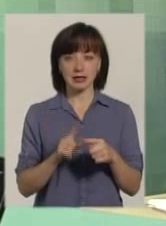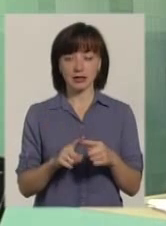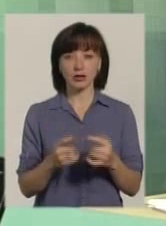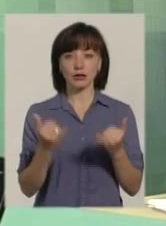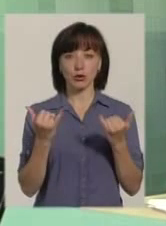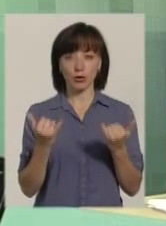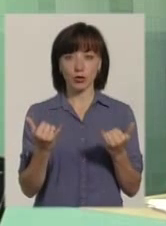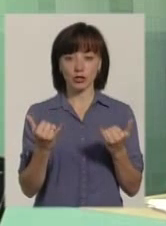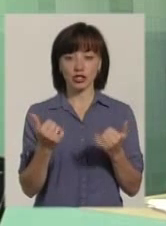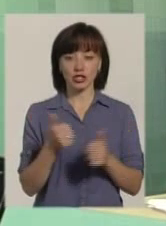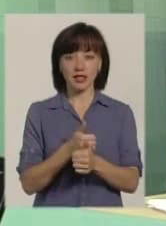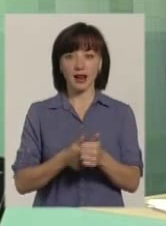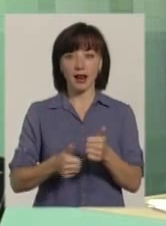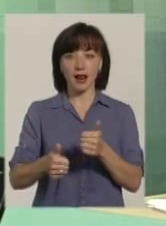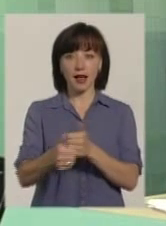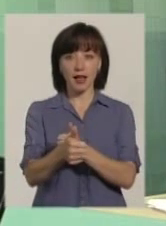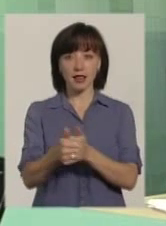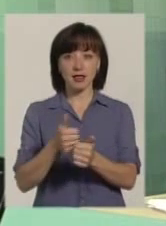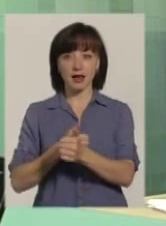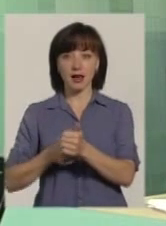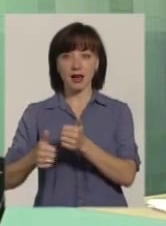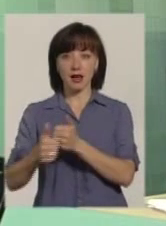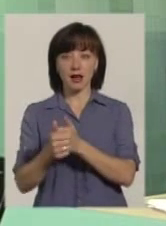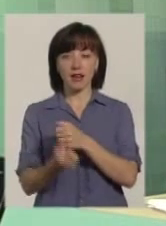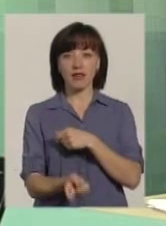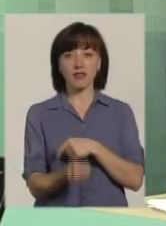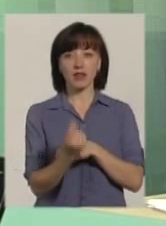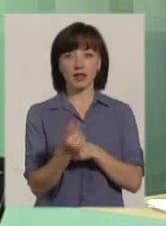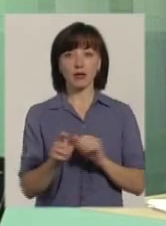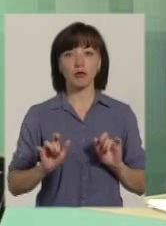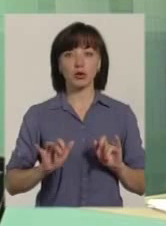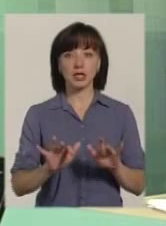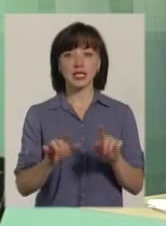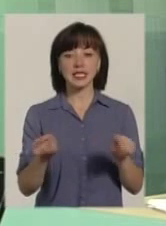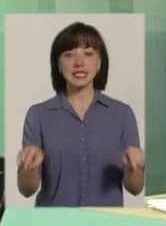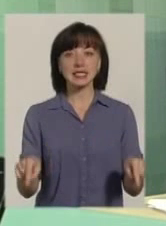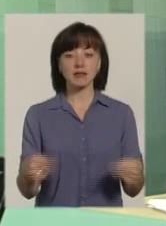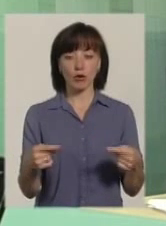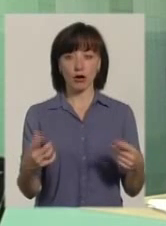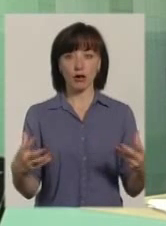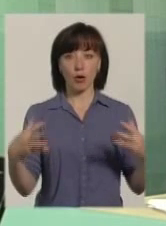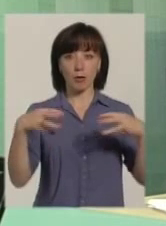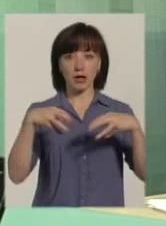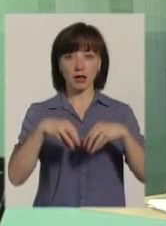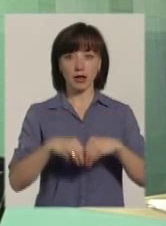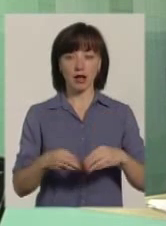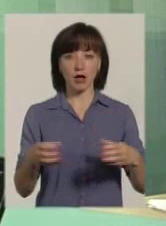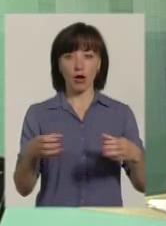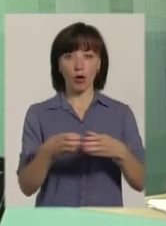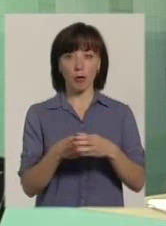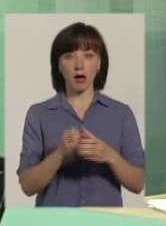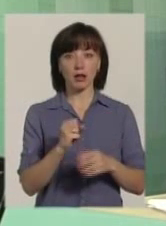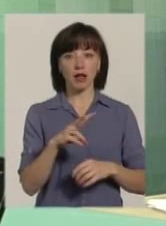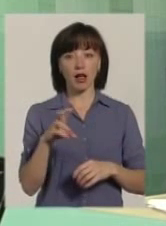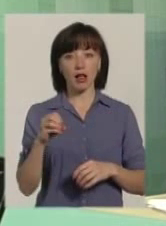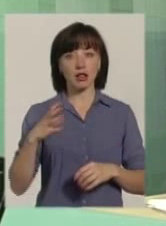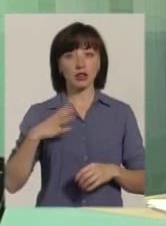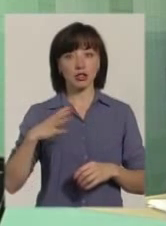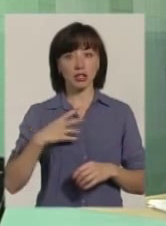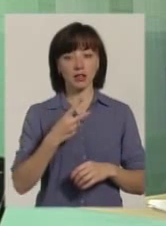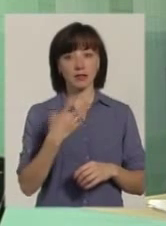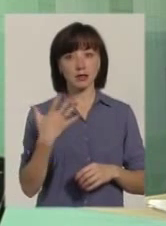сьогоднішні лідери, які виникли в процесі створення об'єднання громади. Але ми чекаємо